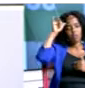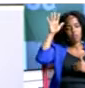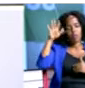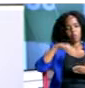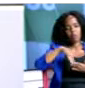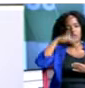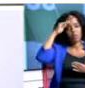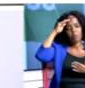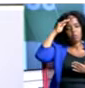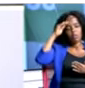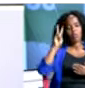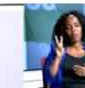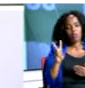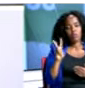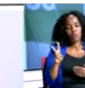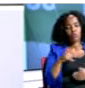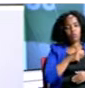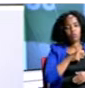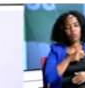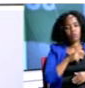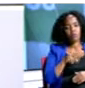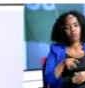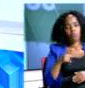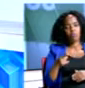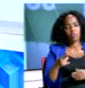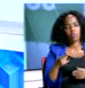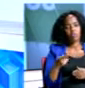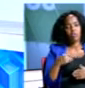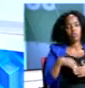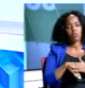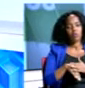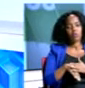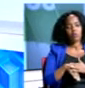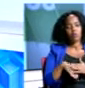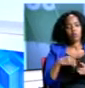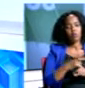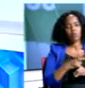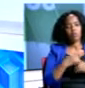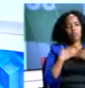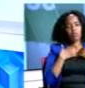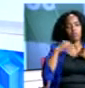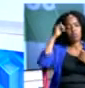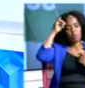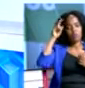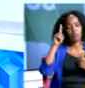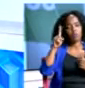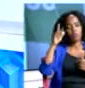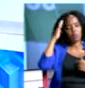barame. Lammaffaarratti immoo sodaan uummata gidduutti uumamaa jirutu jira. Egaa nama tokkotu amma yoonaatti